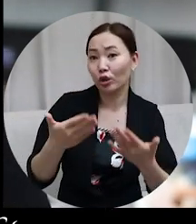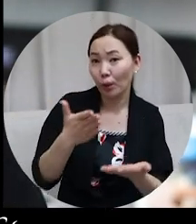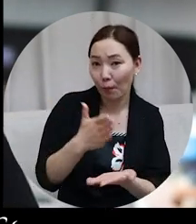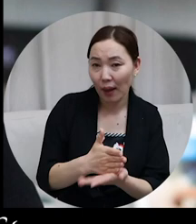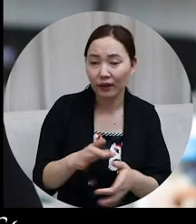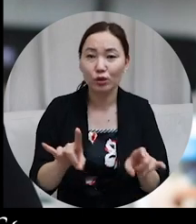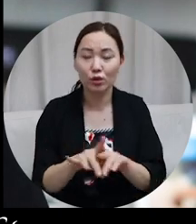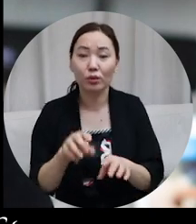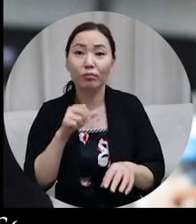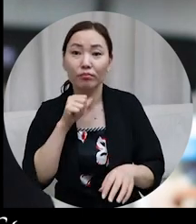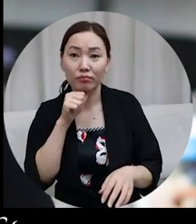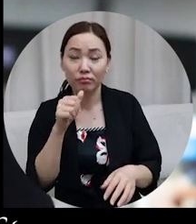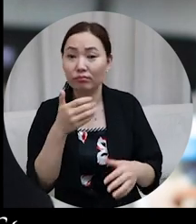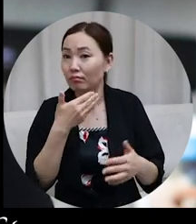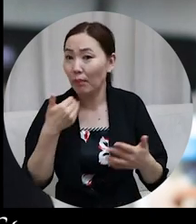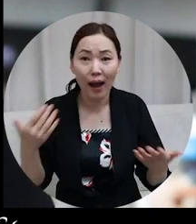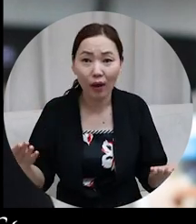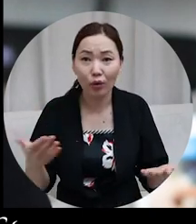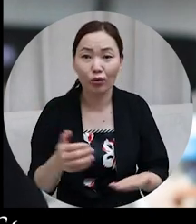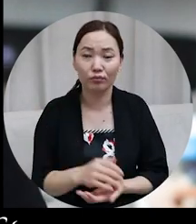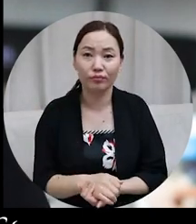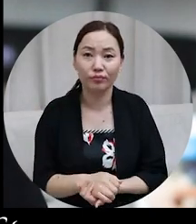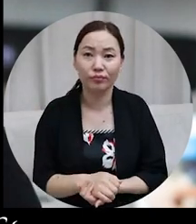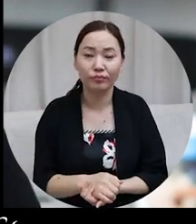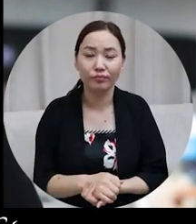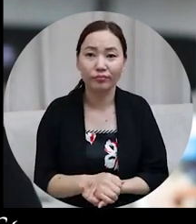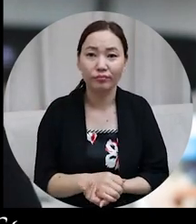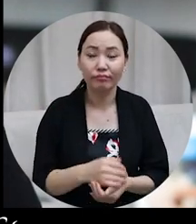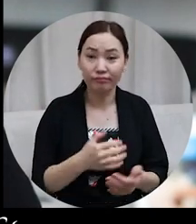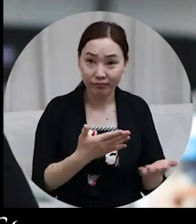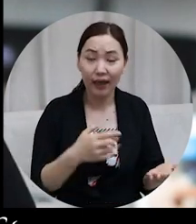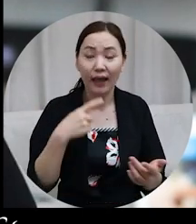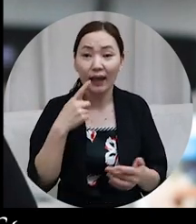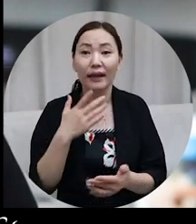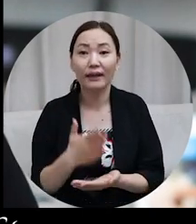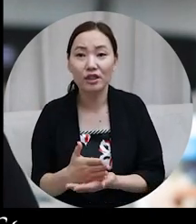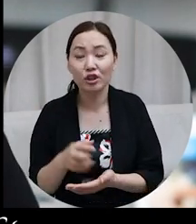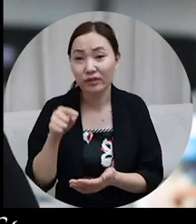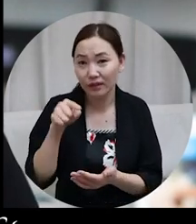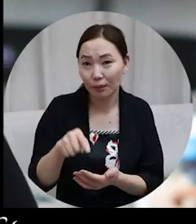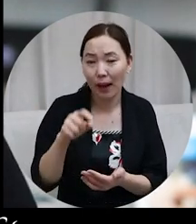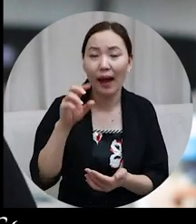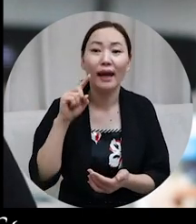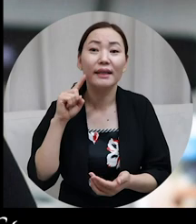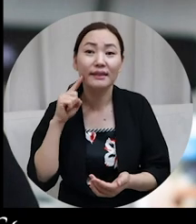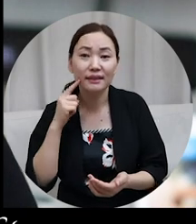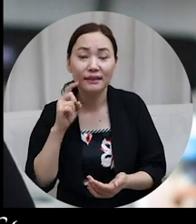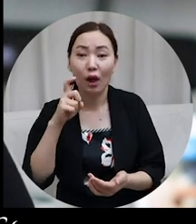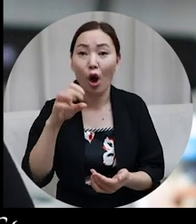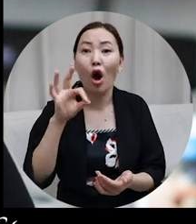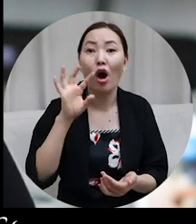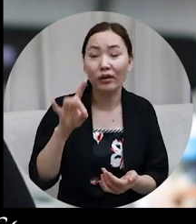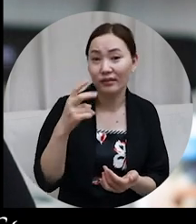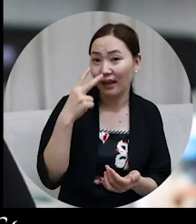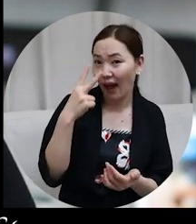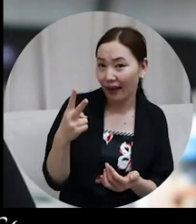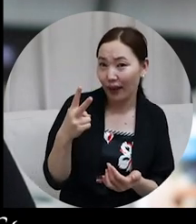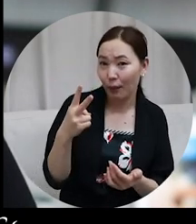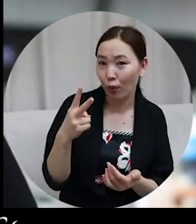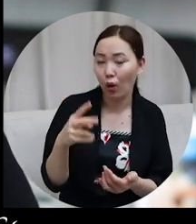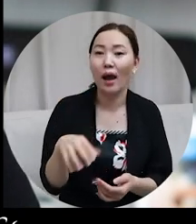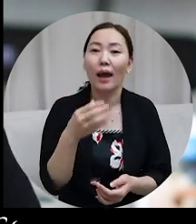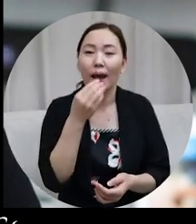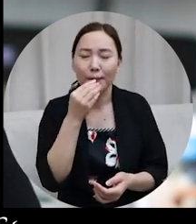байхгүй зүгээр альваг харах өнцөг яг одоо төлхөнөөсөө хэллээ шүү дээ. Энэ урд байгаа чихрийг тий хор гэж харах юм